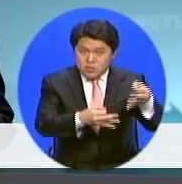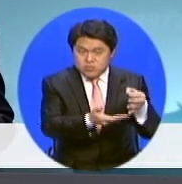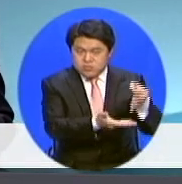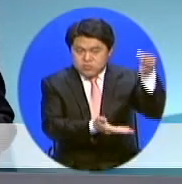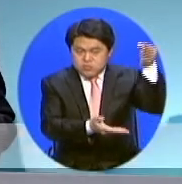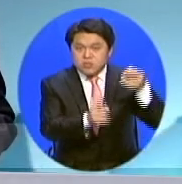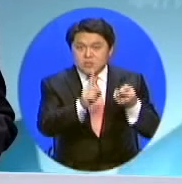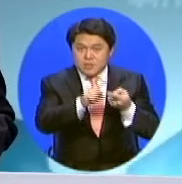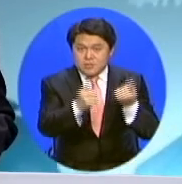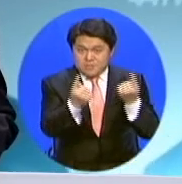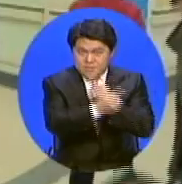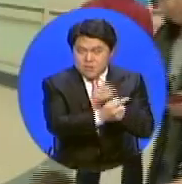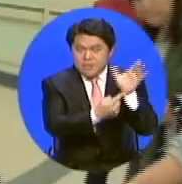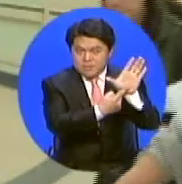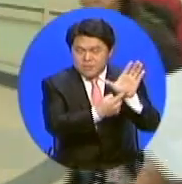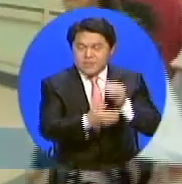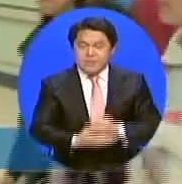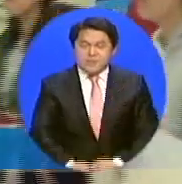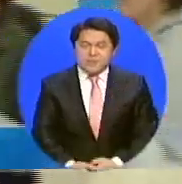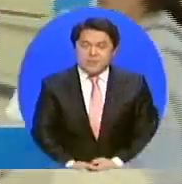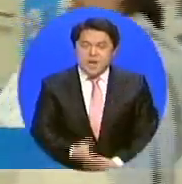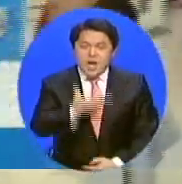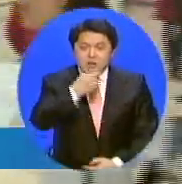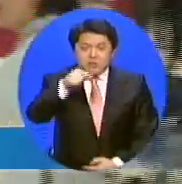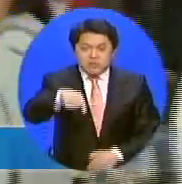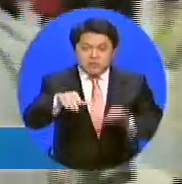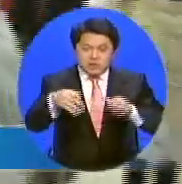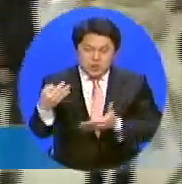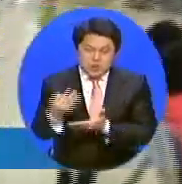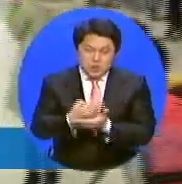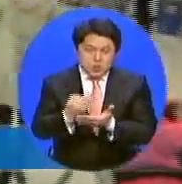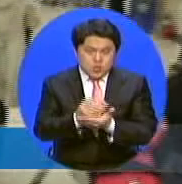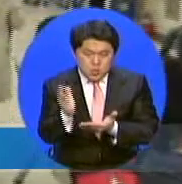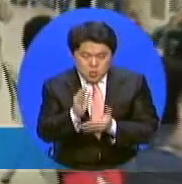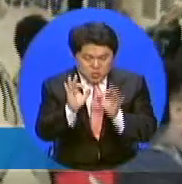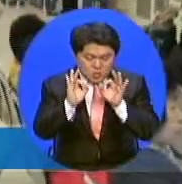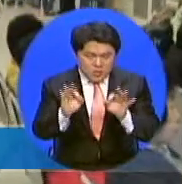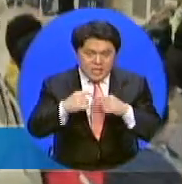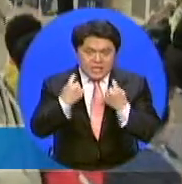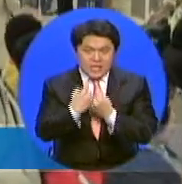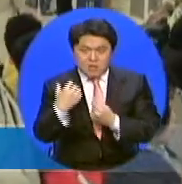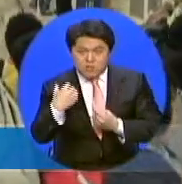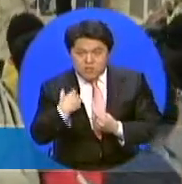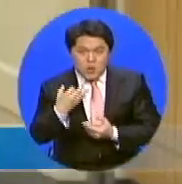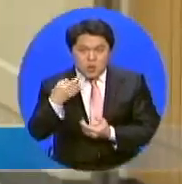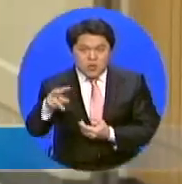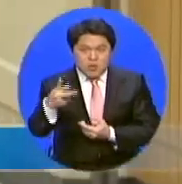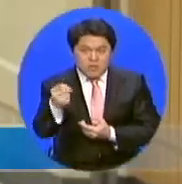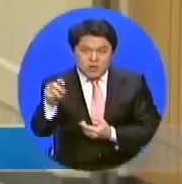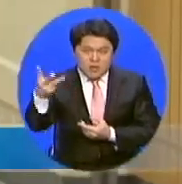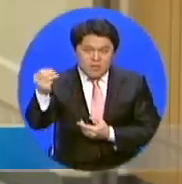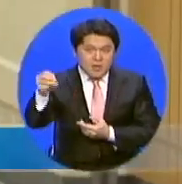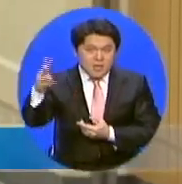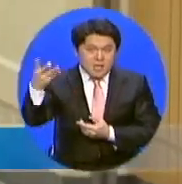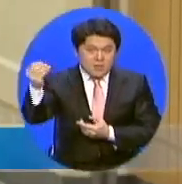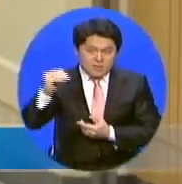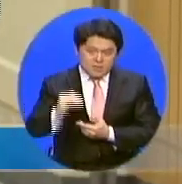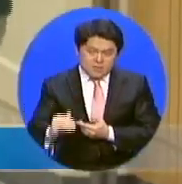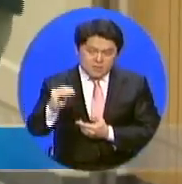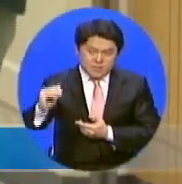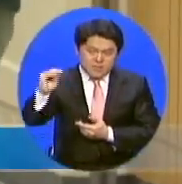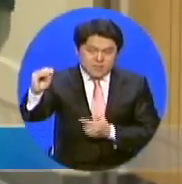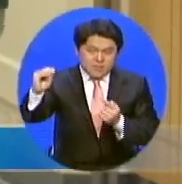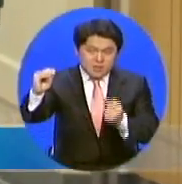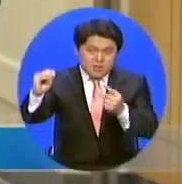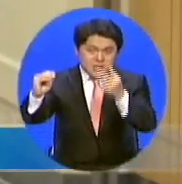공포한다고 밝혔습니다. 복지부는 현재 소득 수준에 따라 본인 부담 상한제를 200만 원, 300만 원, 400만 원의